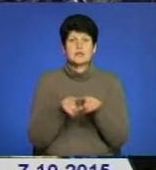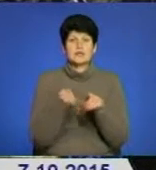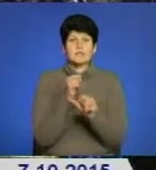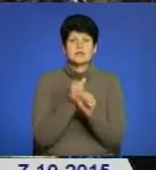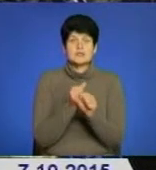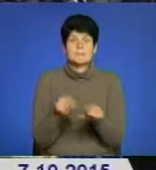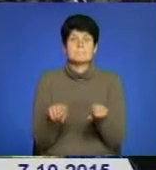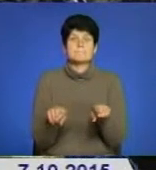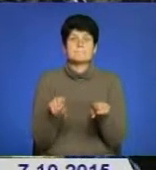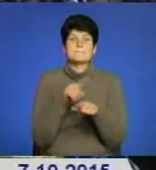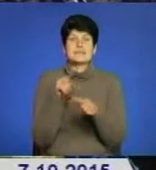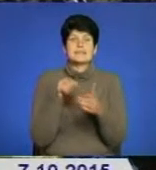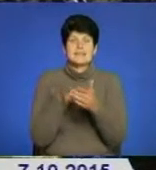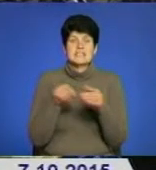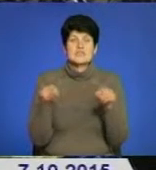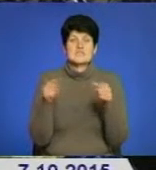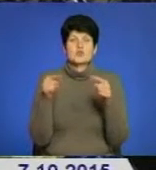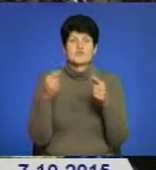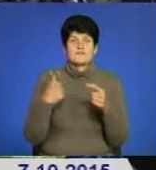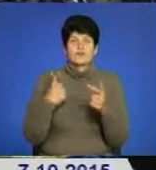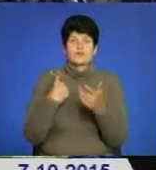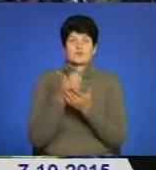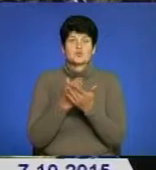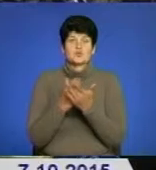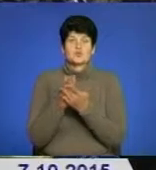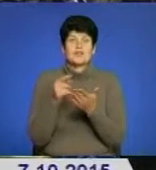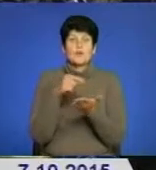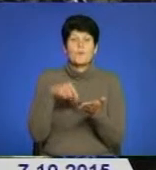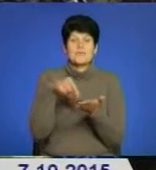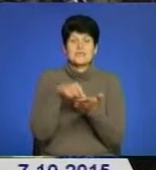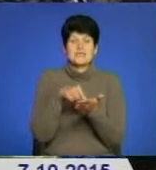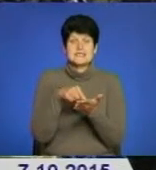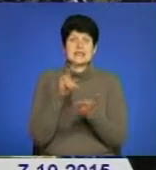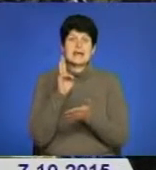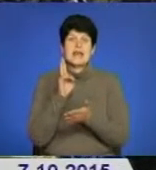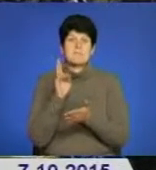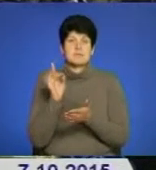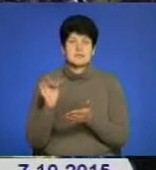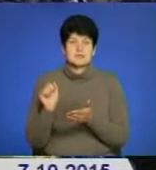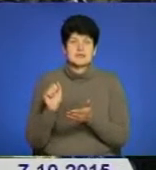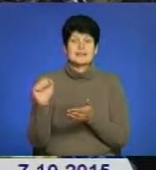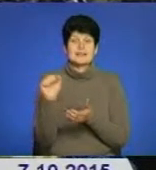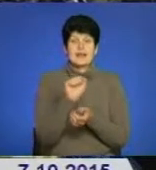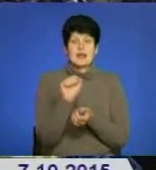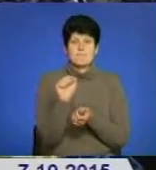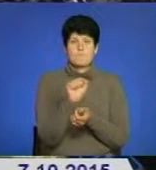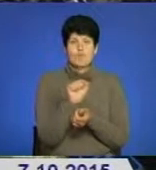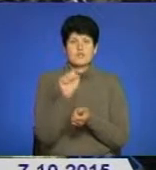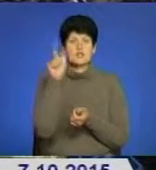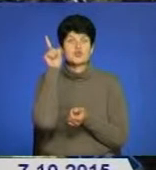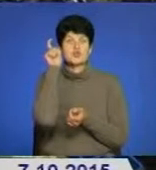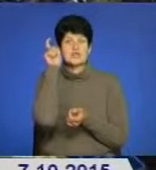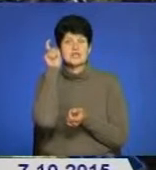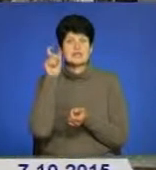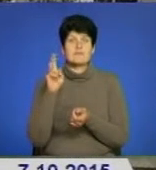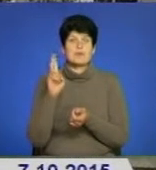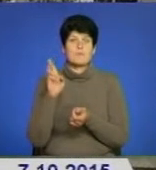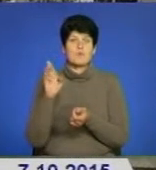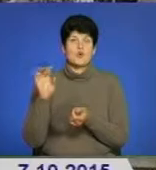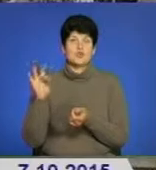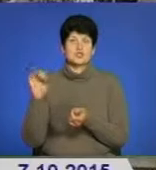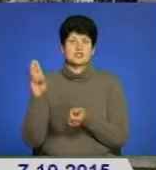питанням відновлення військової інфраструктури у місті Кременці, Теребовлі, Чорткові та Борщові.